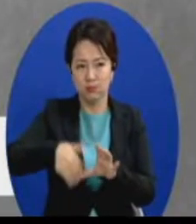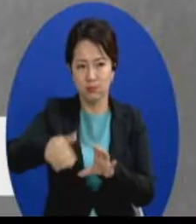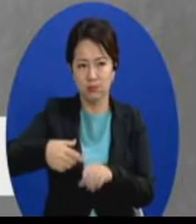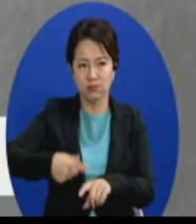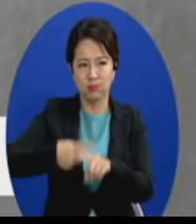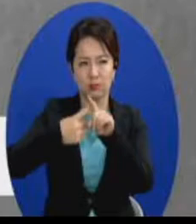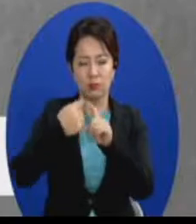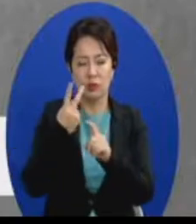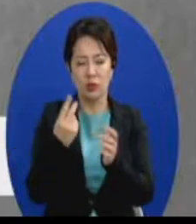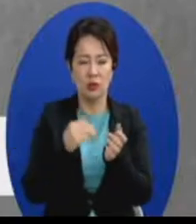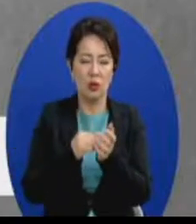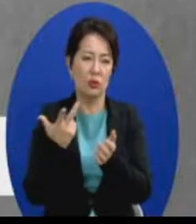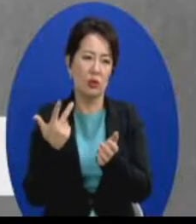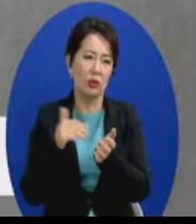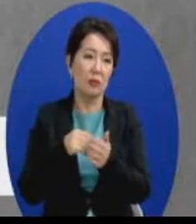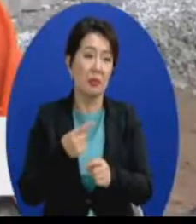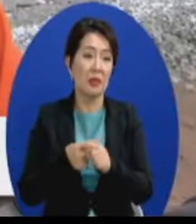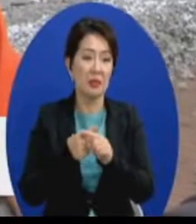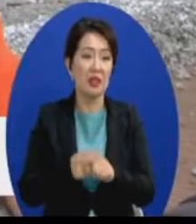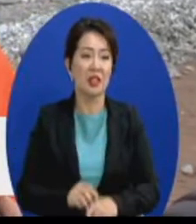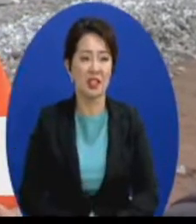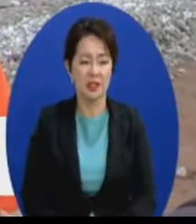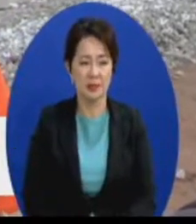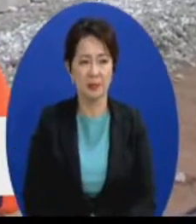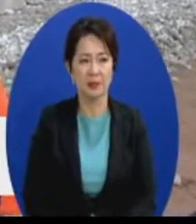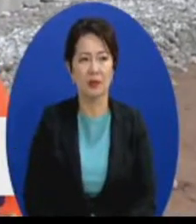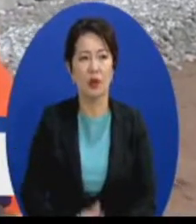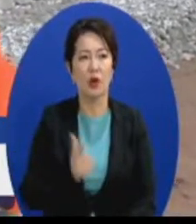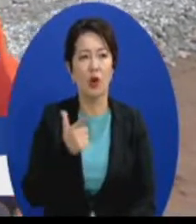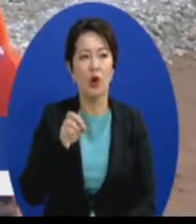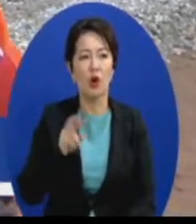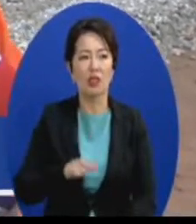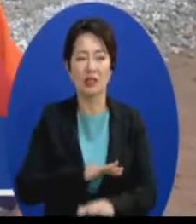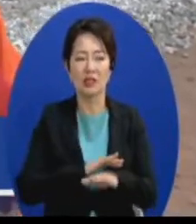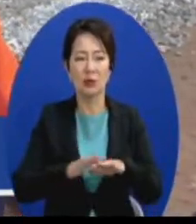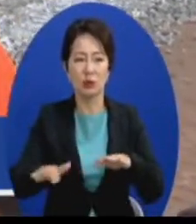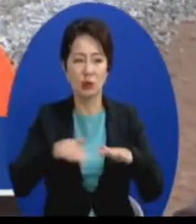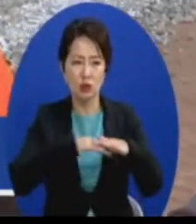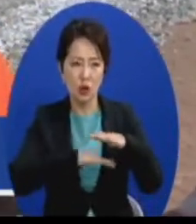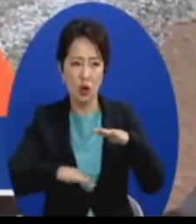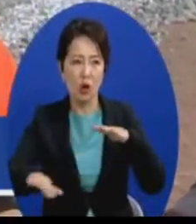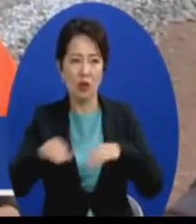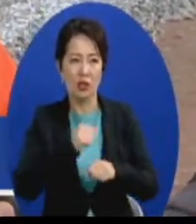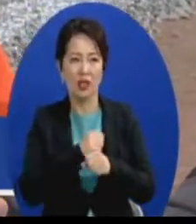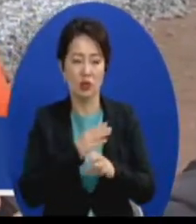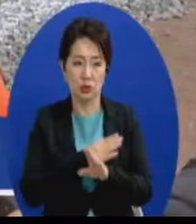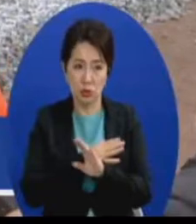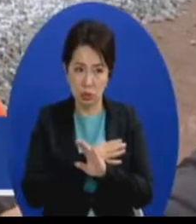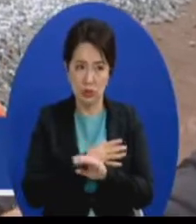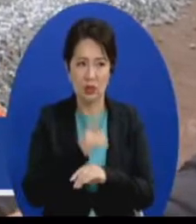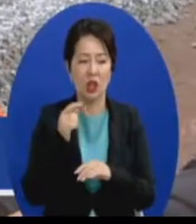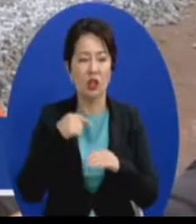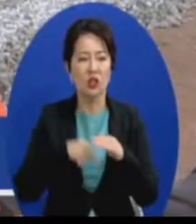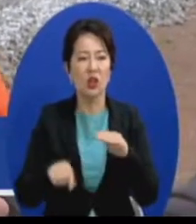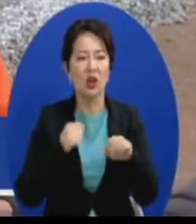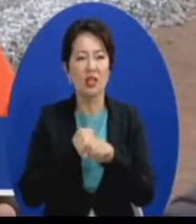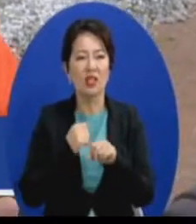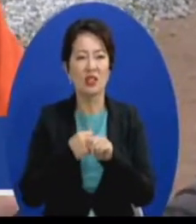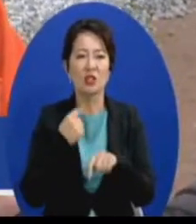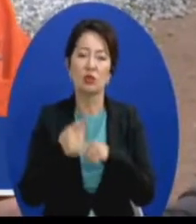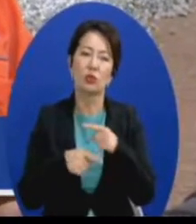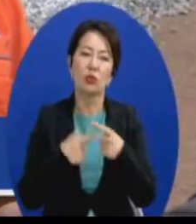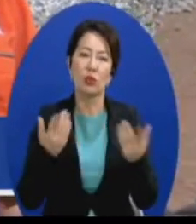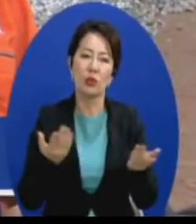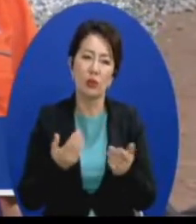хэмжээ 2-3 дахин нэмэгдэх юм байна. Гол замын доод үцсийн ажил дууссан. За одоо бол доод үцсийн ажлын тухайд